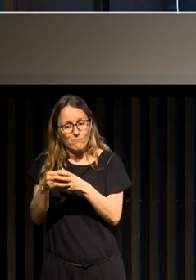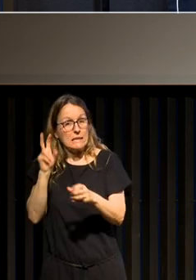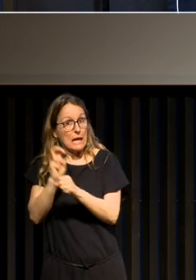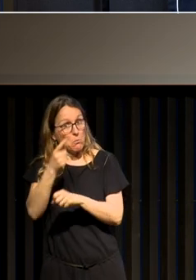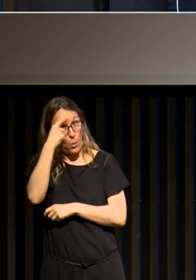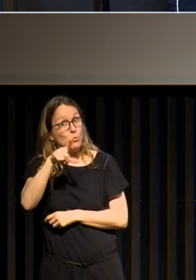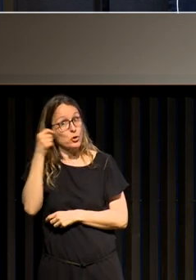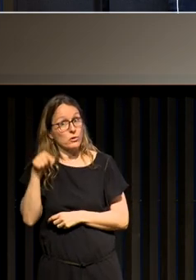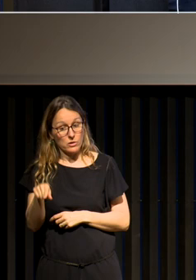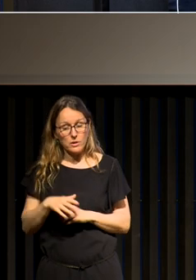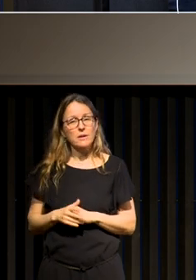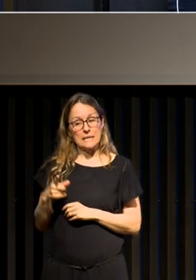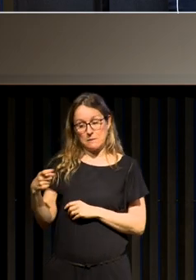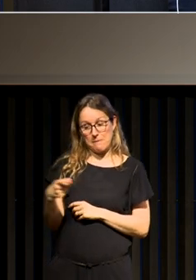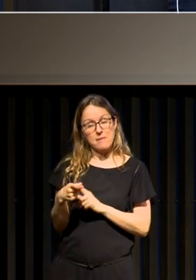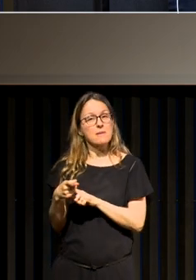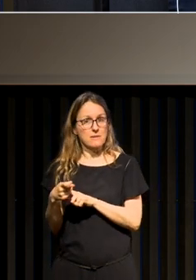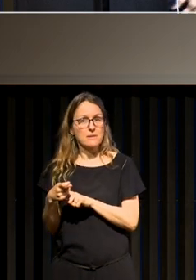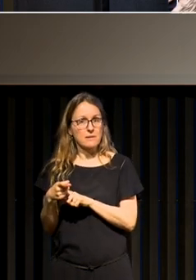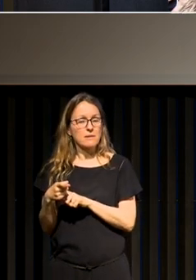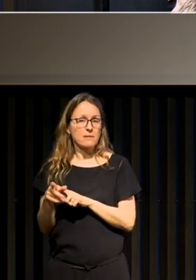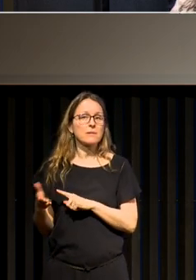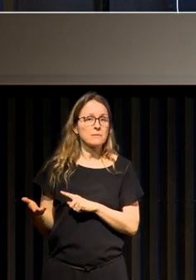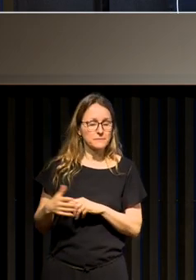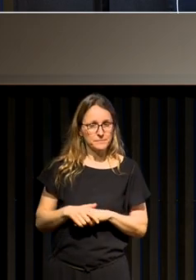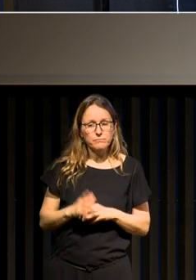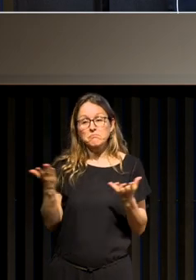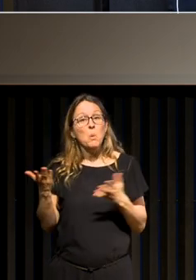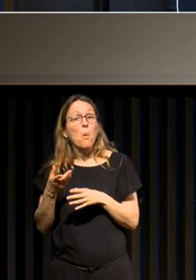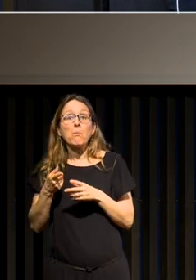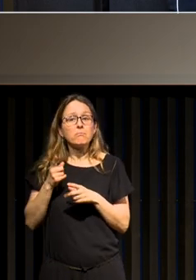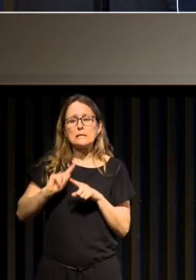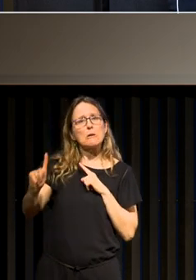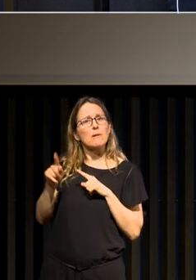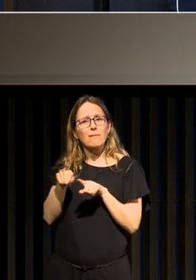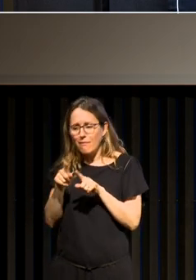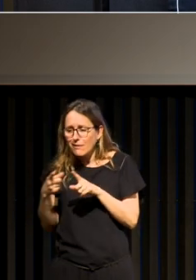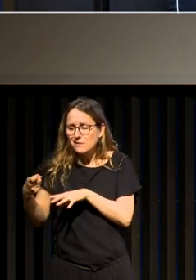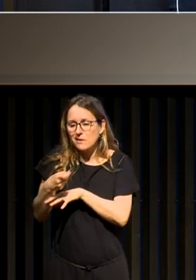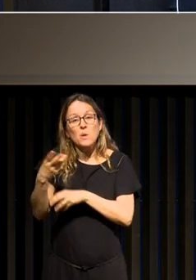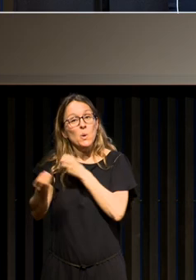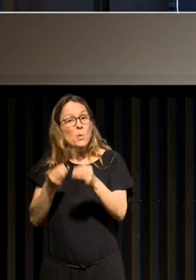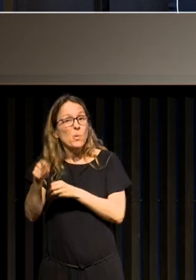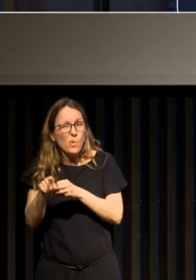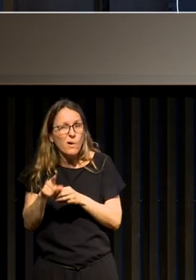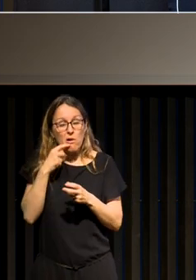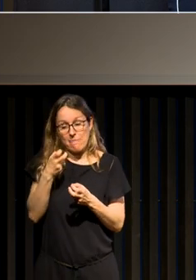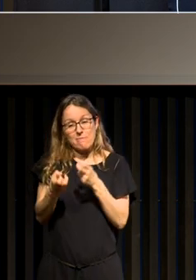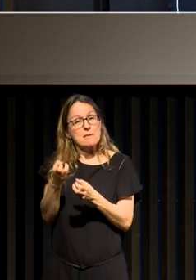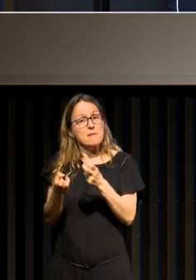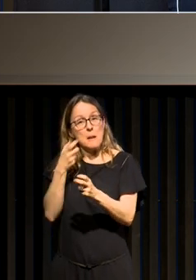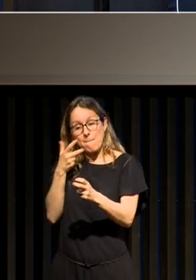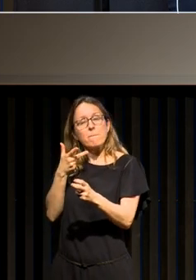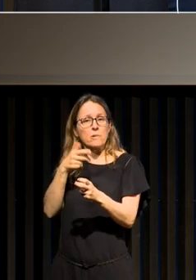monsieur, spermatozoïdes émis hein, lors d'une éjaculation, ou spermatozoïdes que l'on va rechercher dans le testicule par